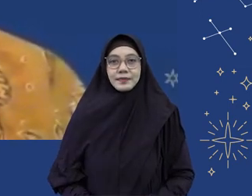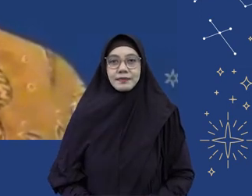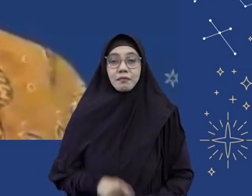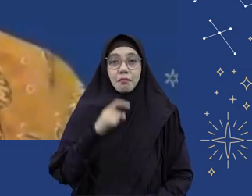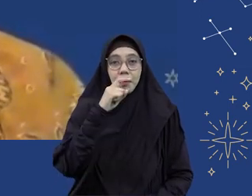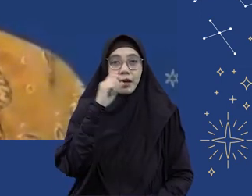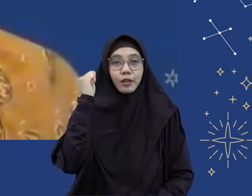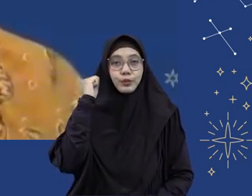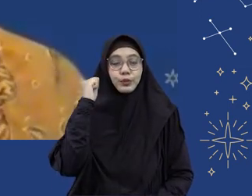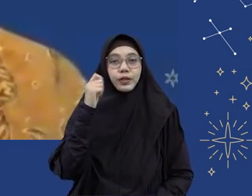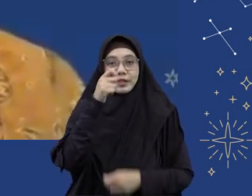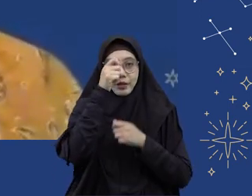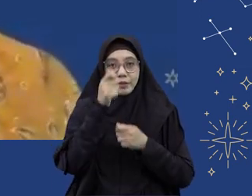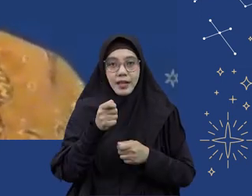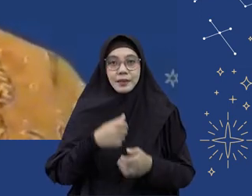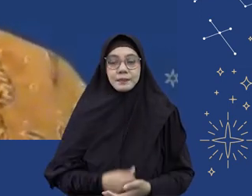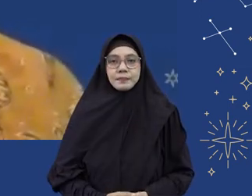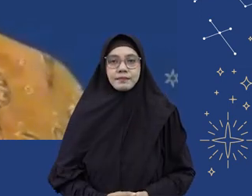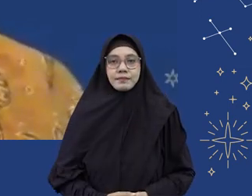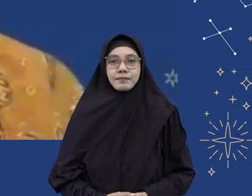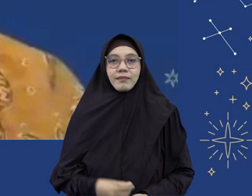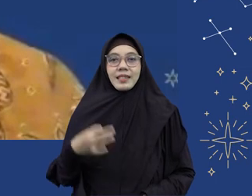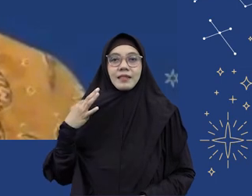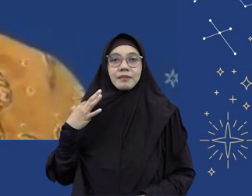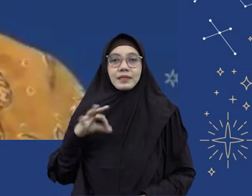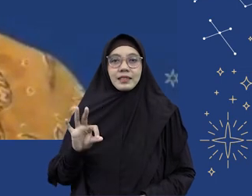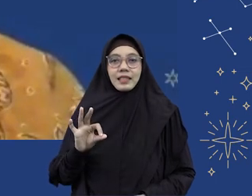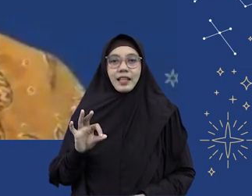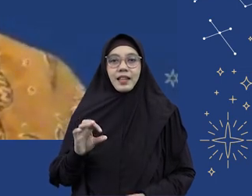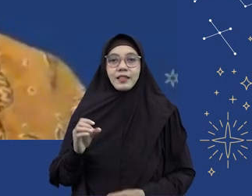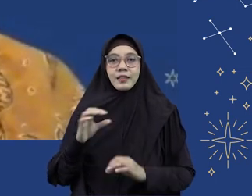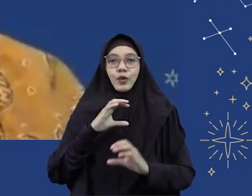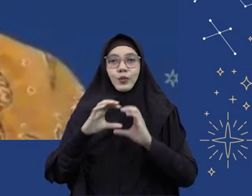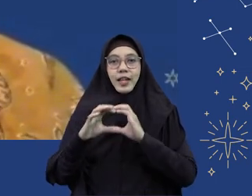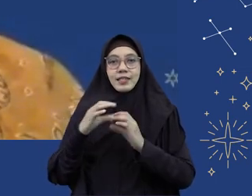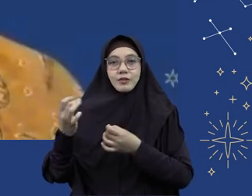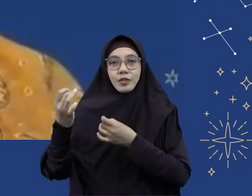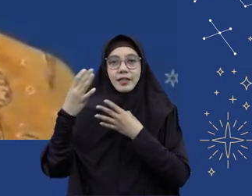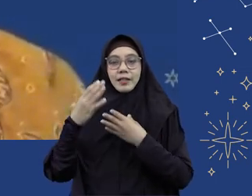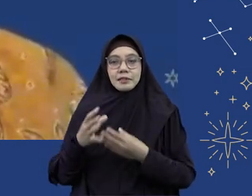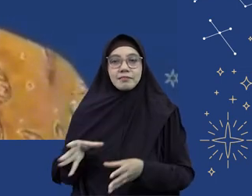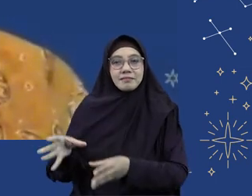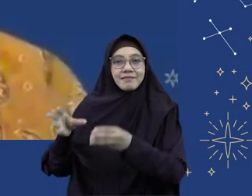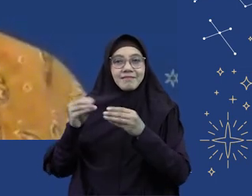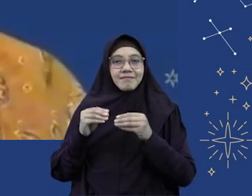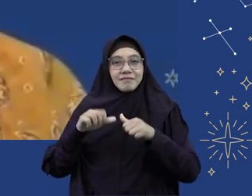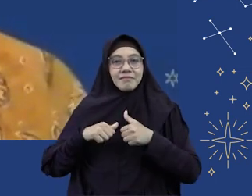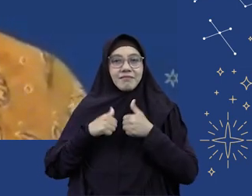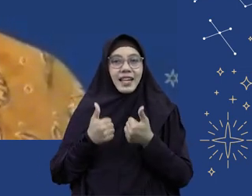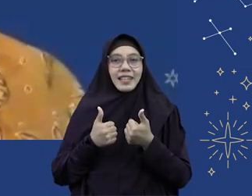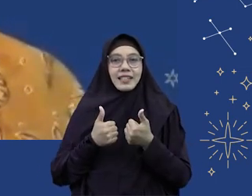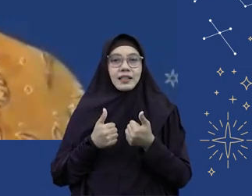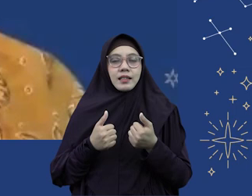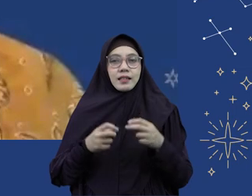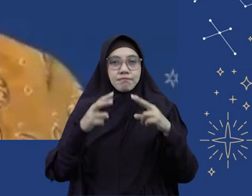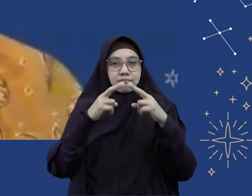hadirin yang saya hormati Kementerian komunikasi dan Informatika menyambut baik berbagai macam